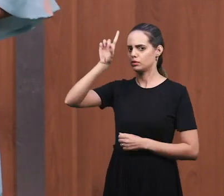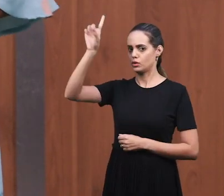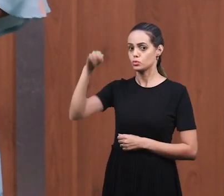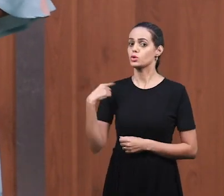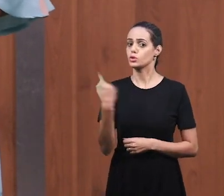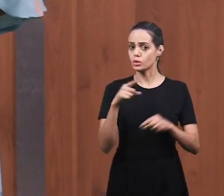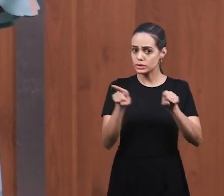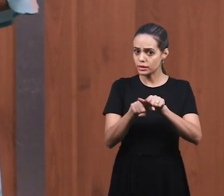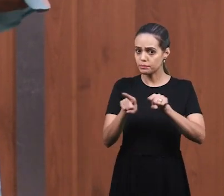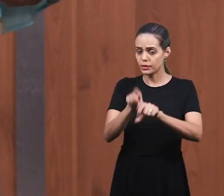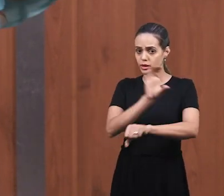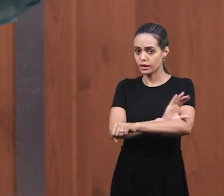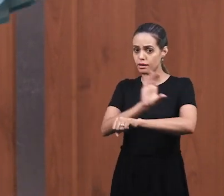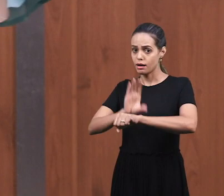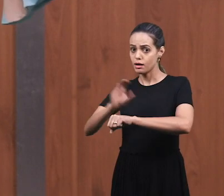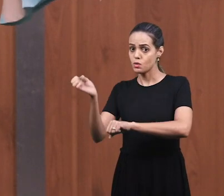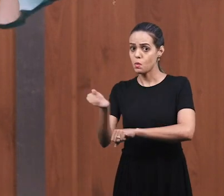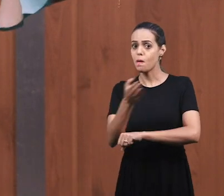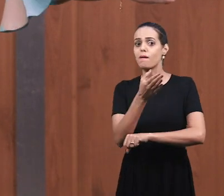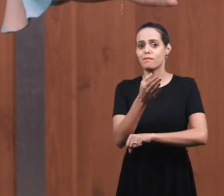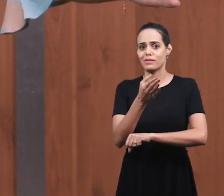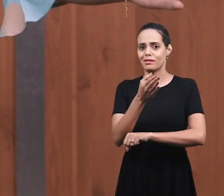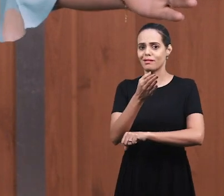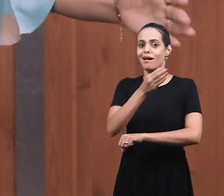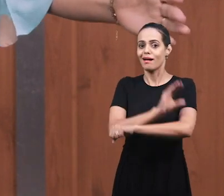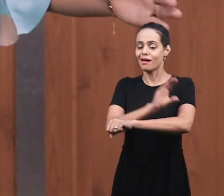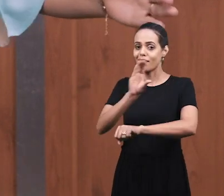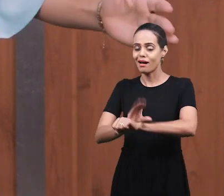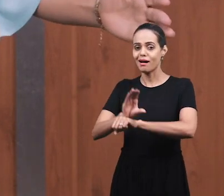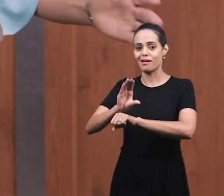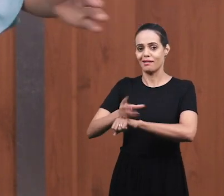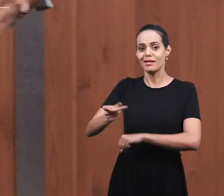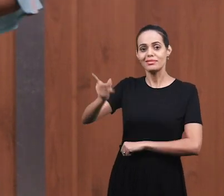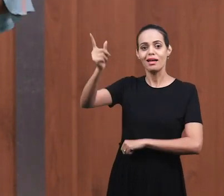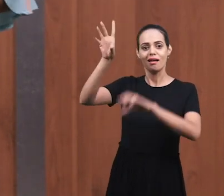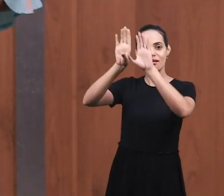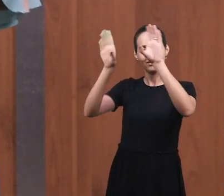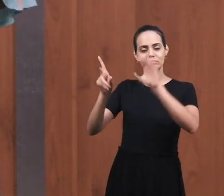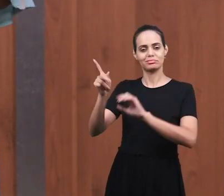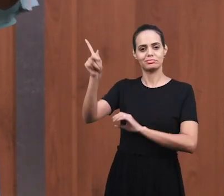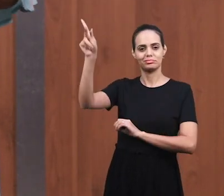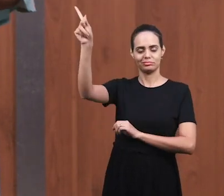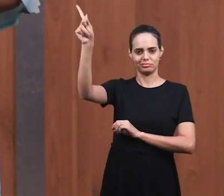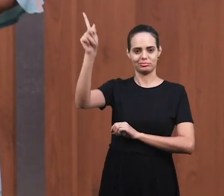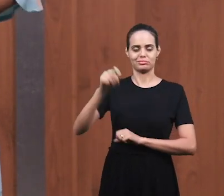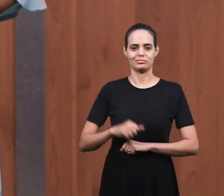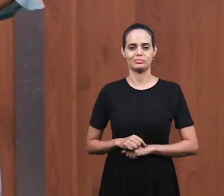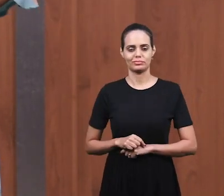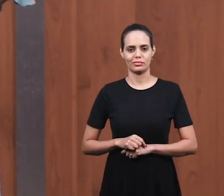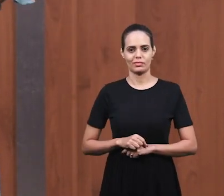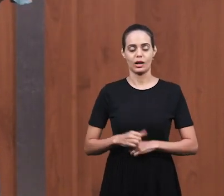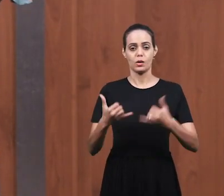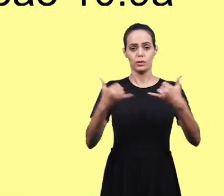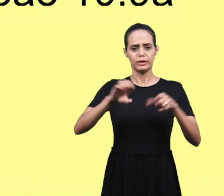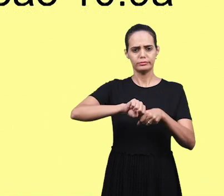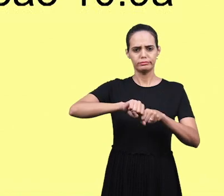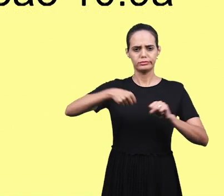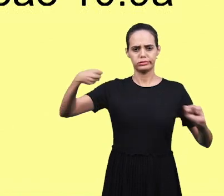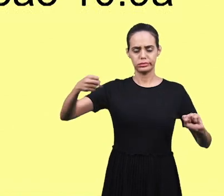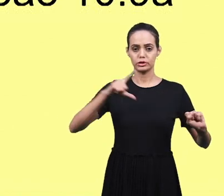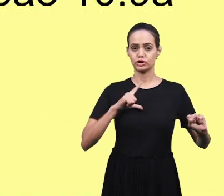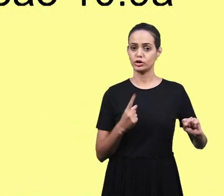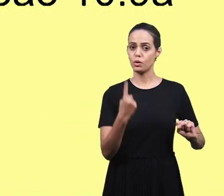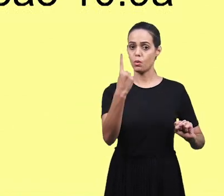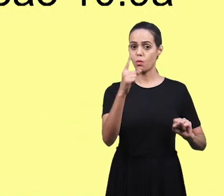Dieu. Tout le tabernacle était encerclé par des rideaux de lin retors doublés.